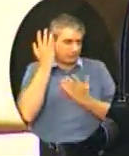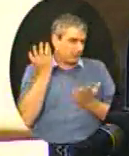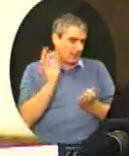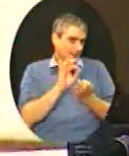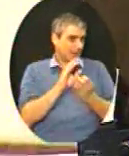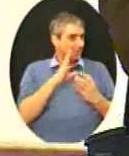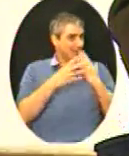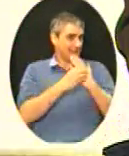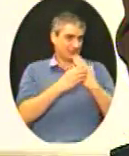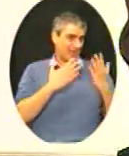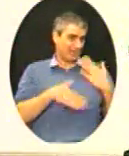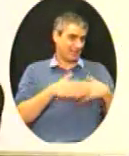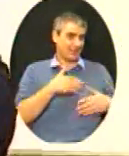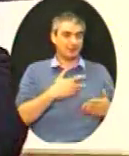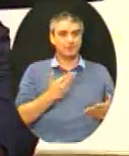כזה סיפור.